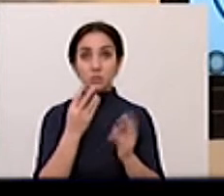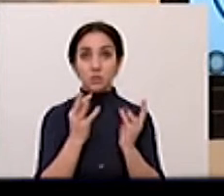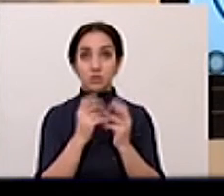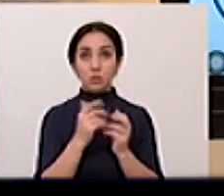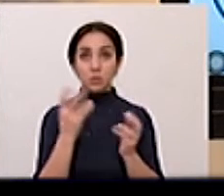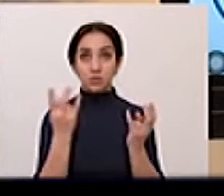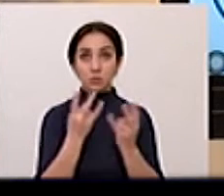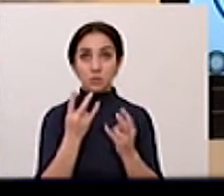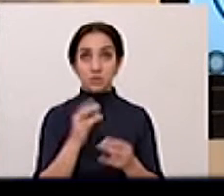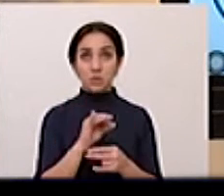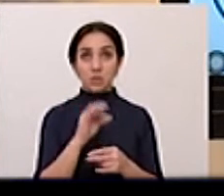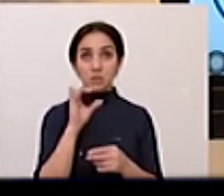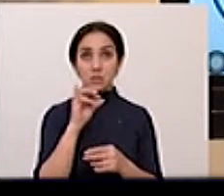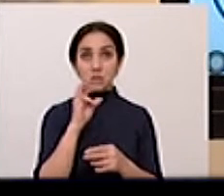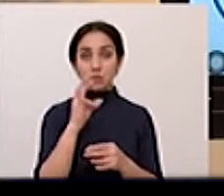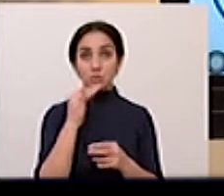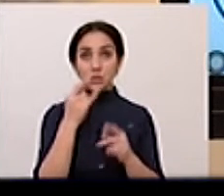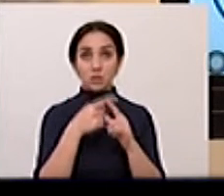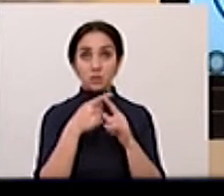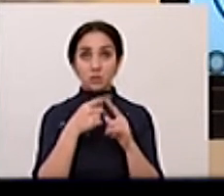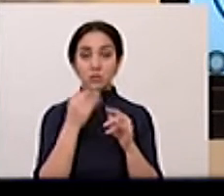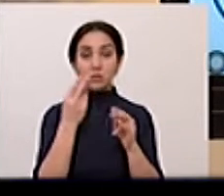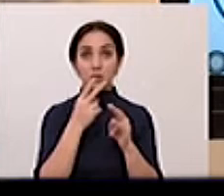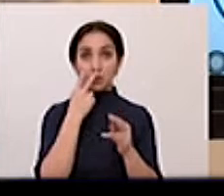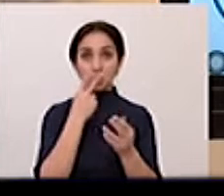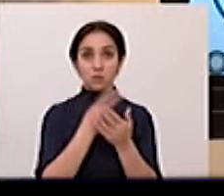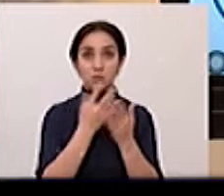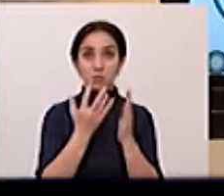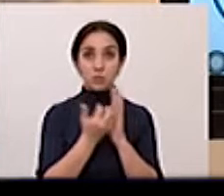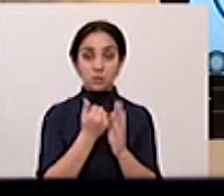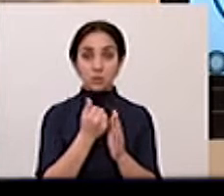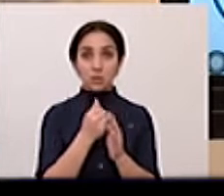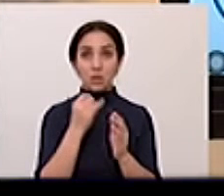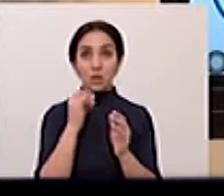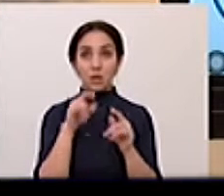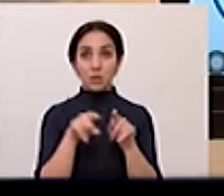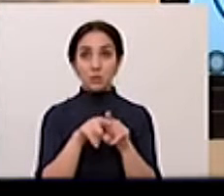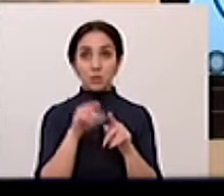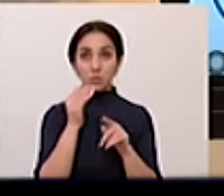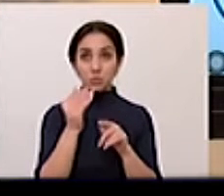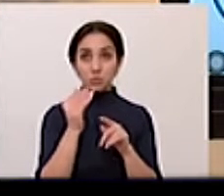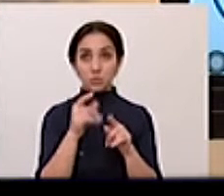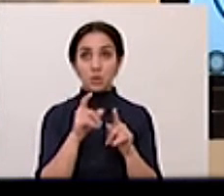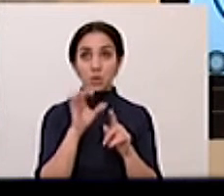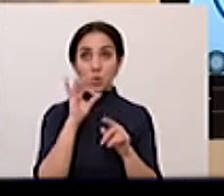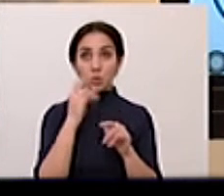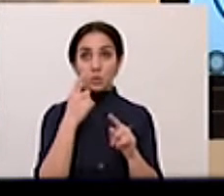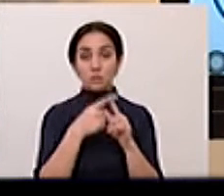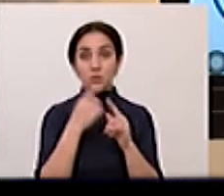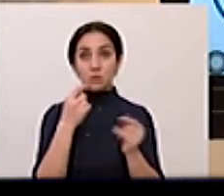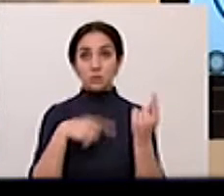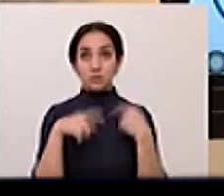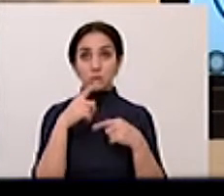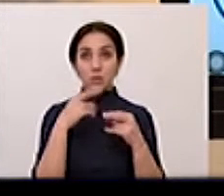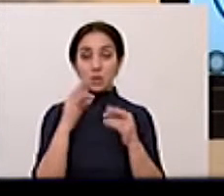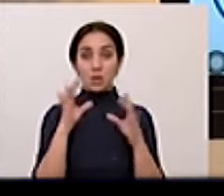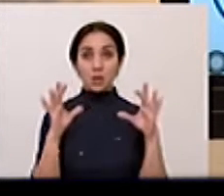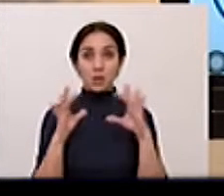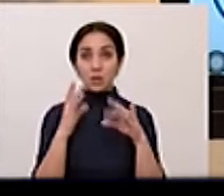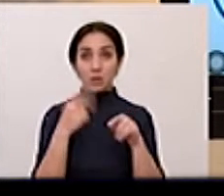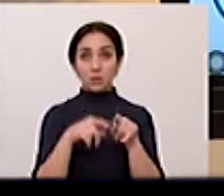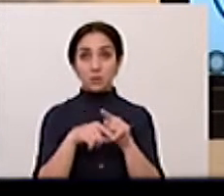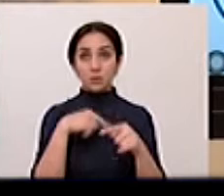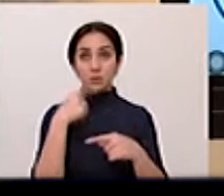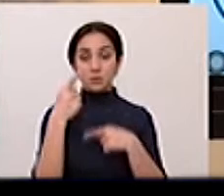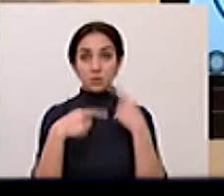uchun sinus x ning grafikini tasvirlab oldik hamda uni ox o'q atrofida aylantiramiz